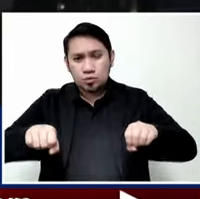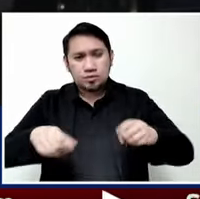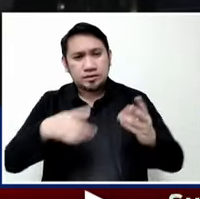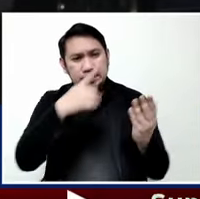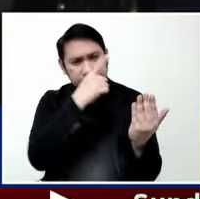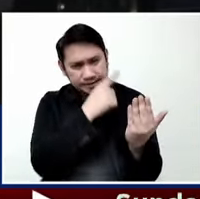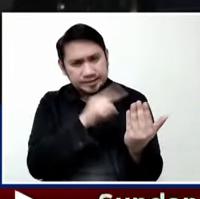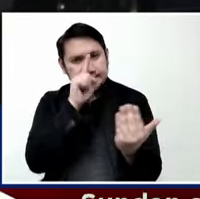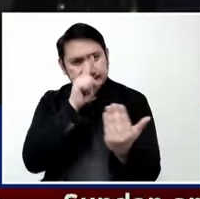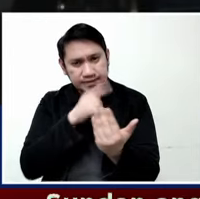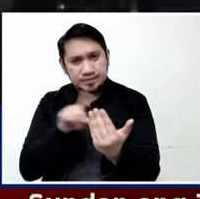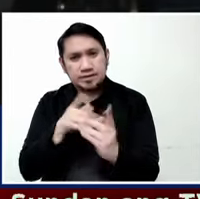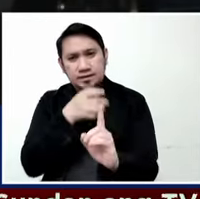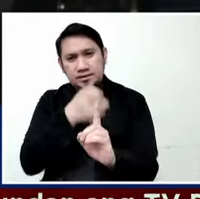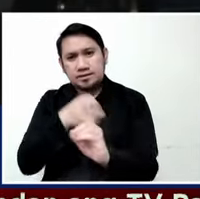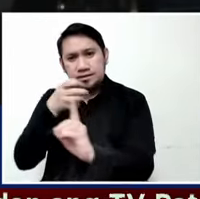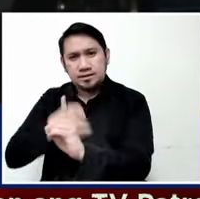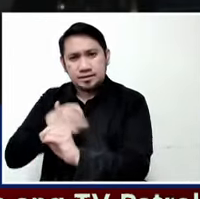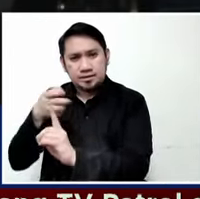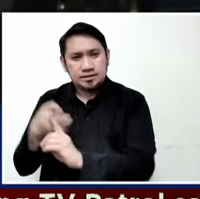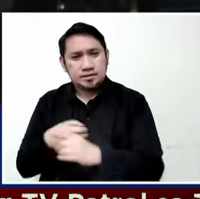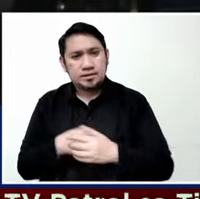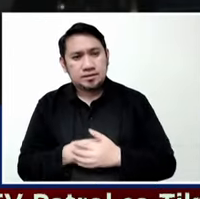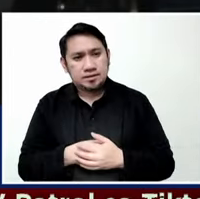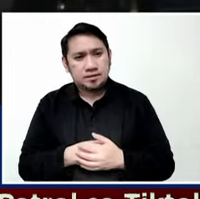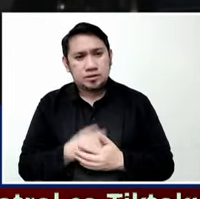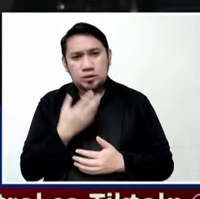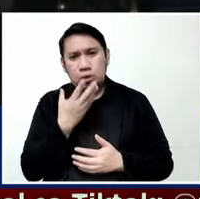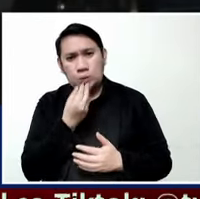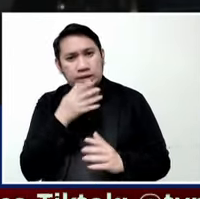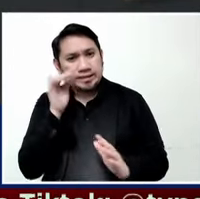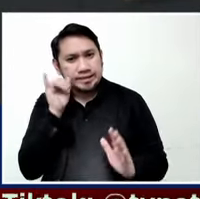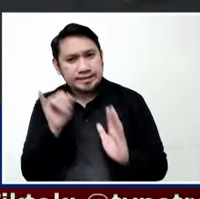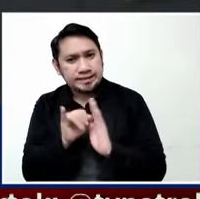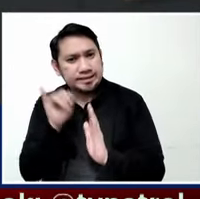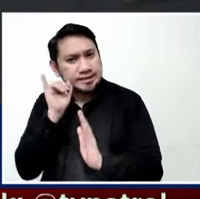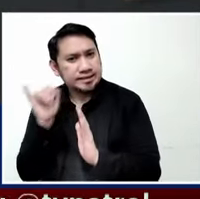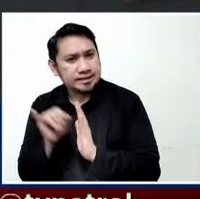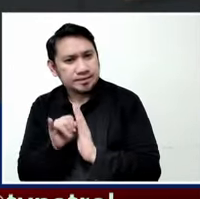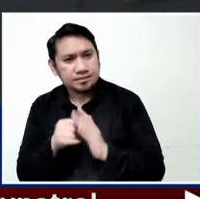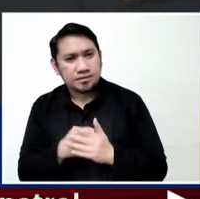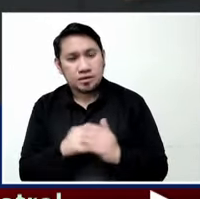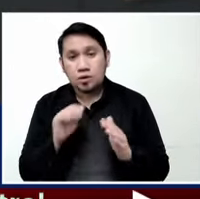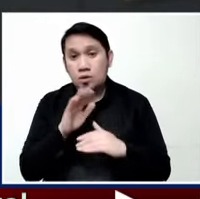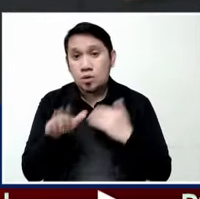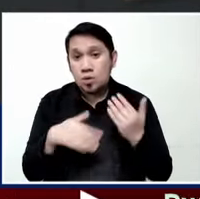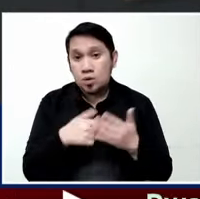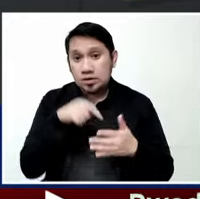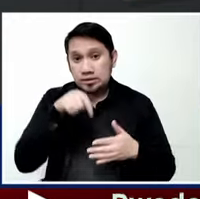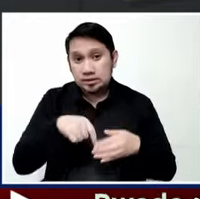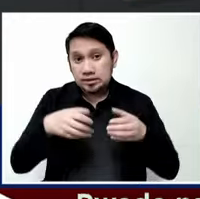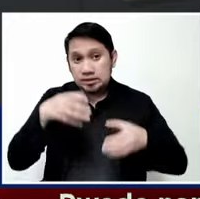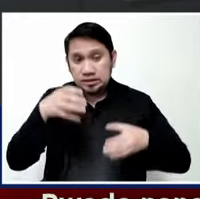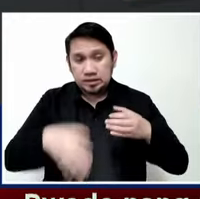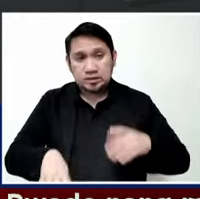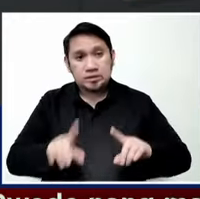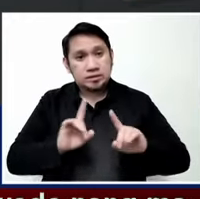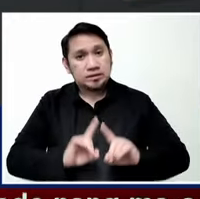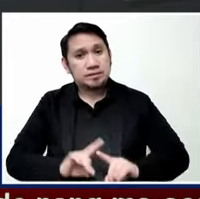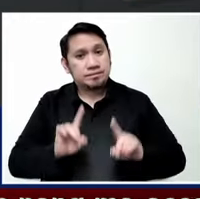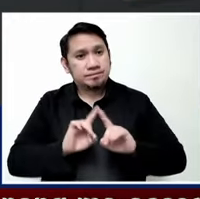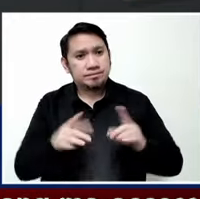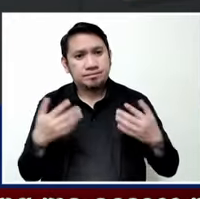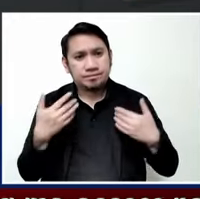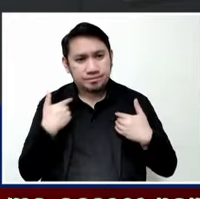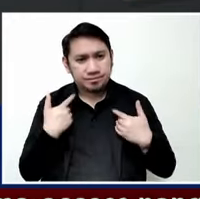iniisa-isa po ng ating mga detective para po sa pagkakakilanlan nitong mga suspect. Lahat po ng kasong ito ay isolated at may iba't